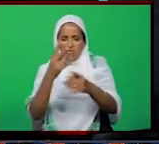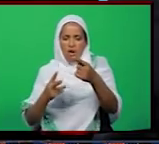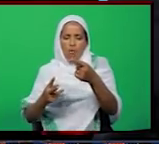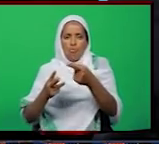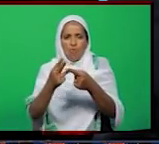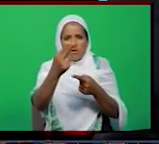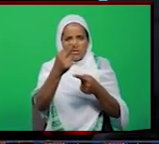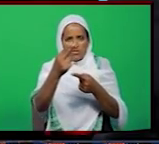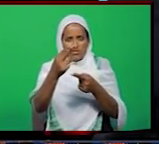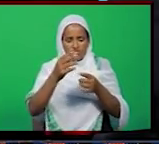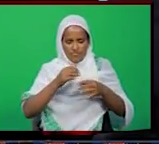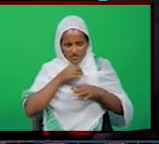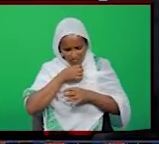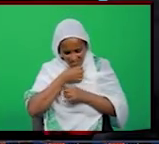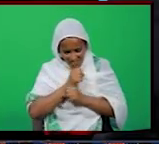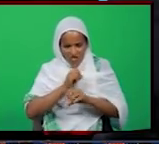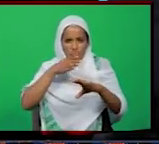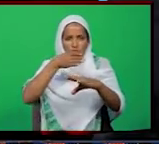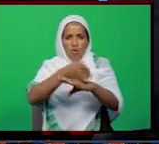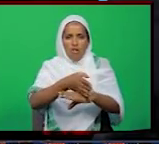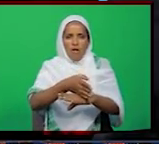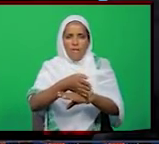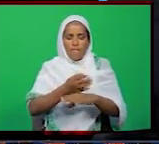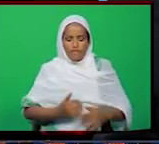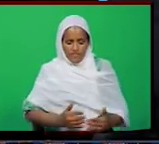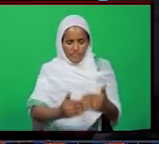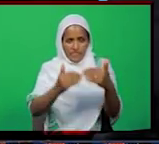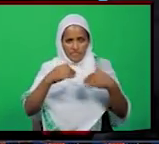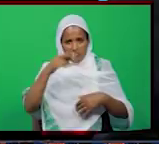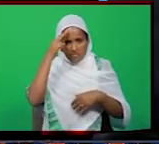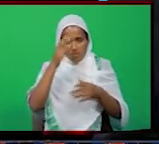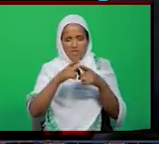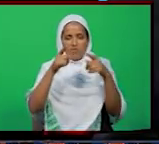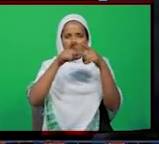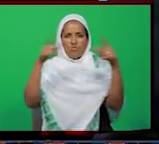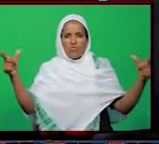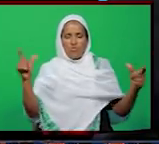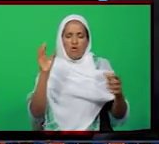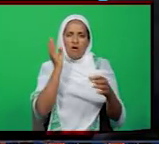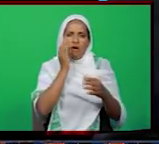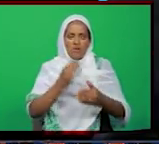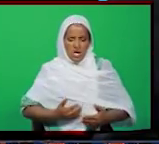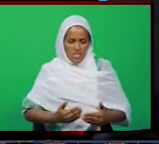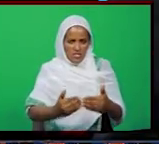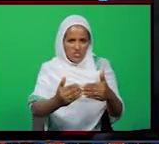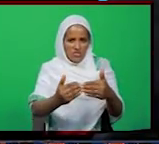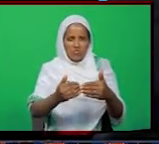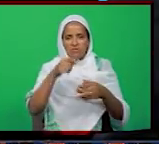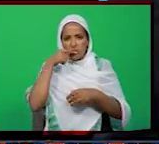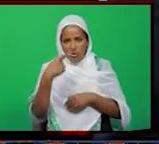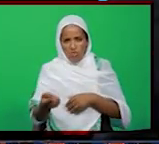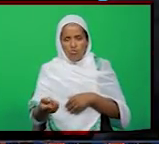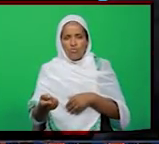አቋረጠች። ካረጀች ካፈጀች በኋላ በመጽነሷ ትንሽ ትልቁ ሐና እኮ ጸነሰች አረገዘች